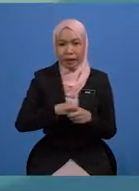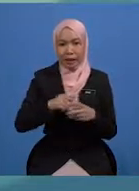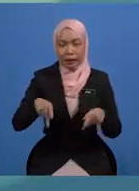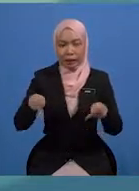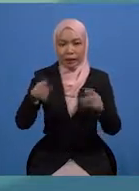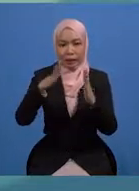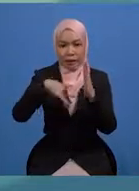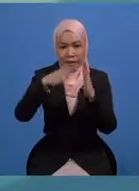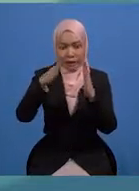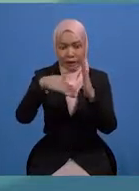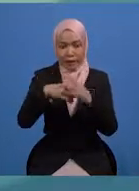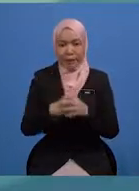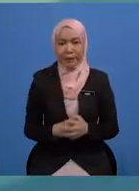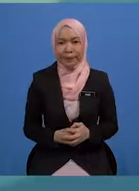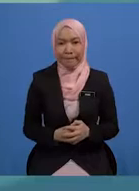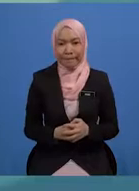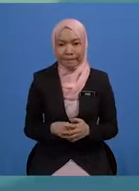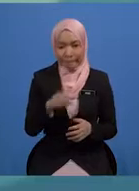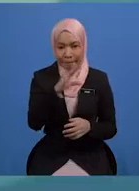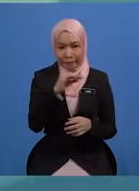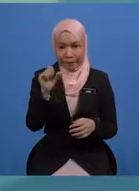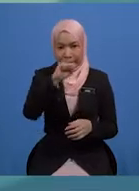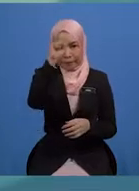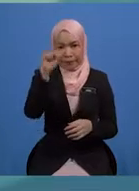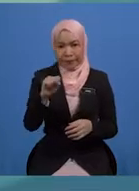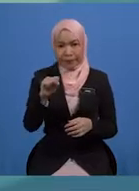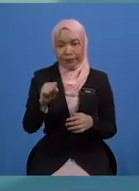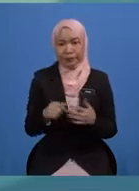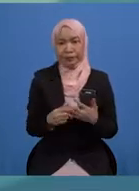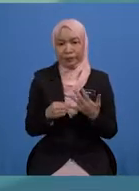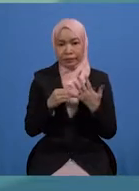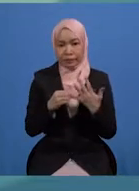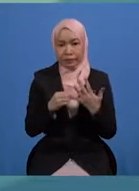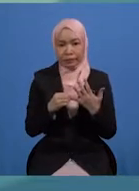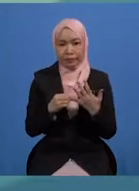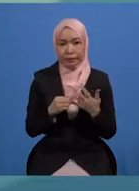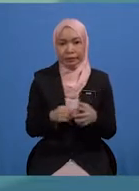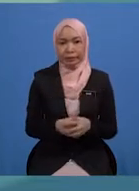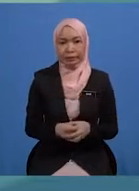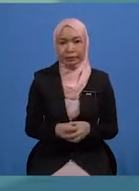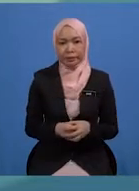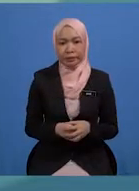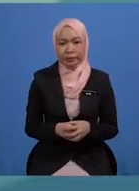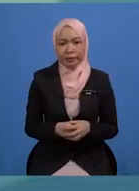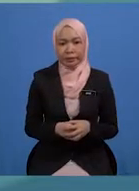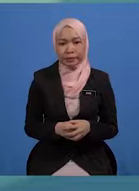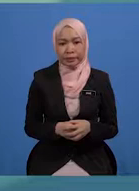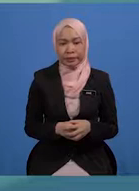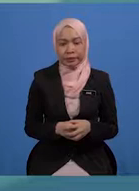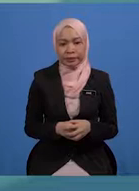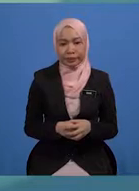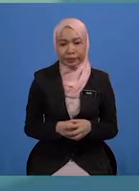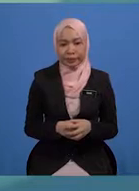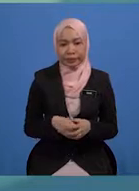proses catan? Dan soalan kelima, Thomas Cole, Home in the